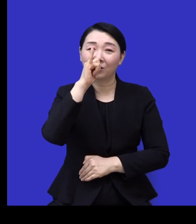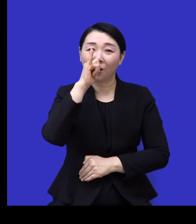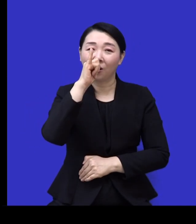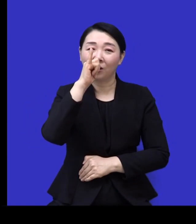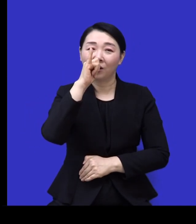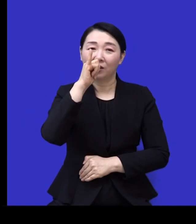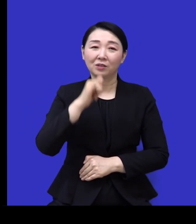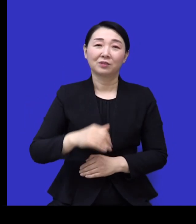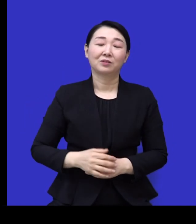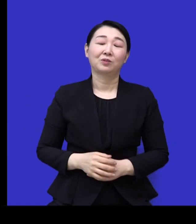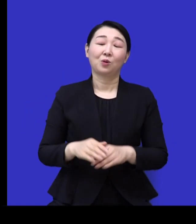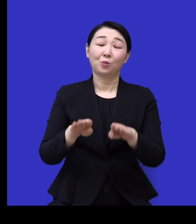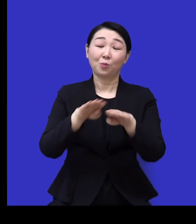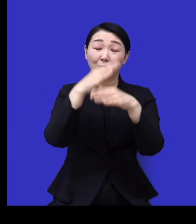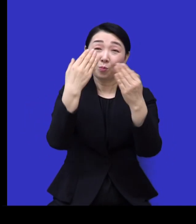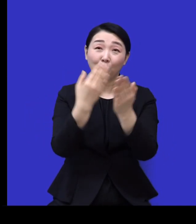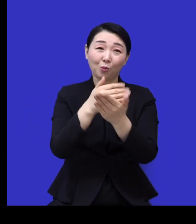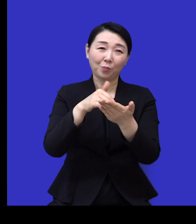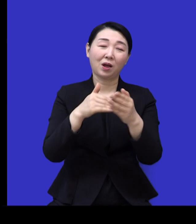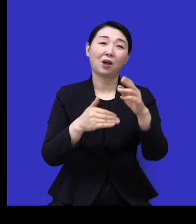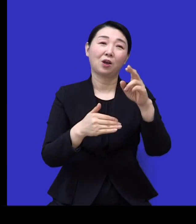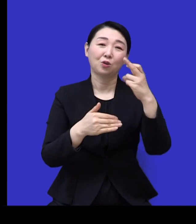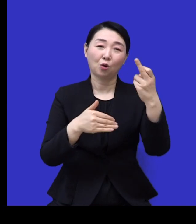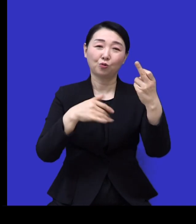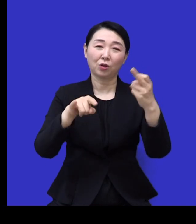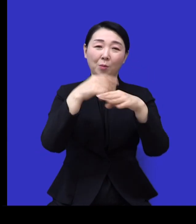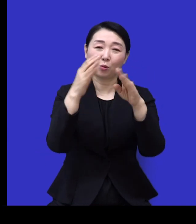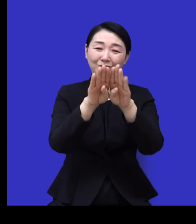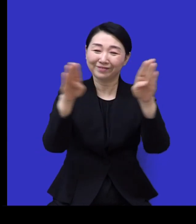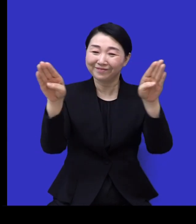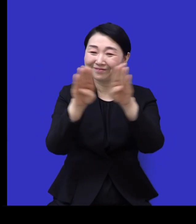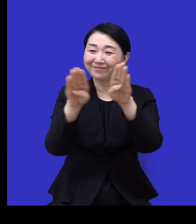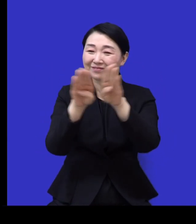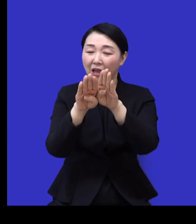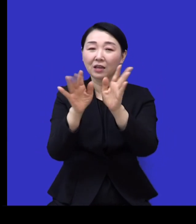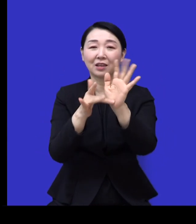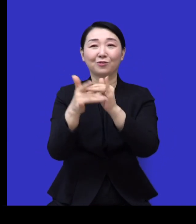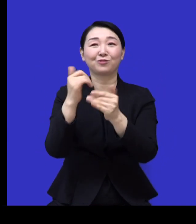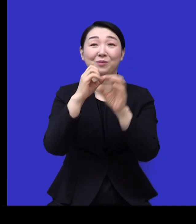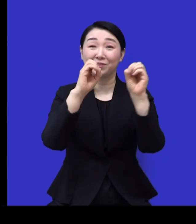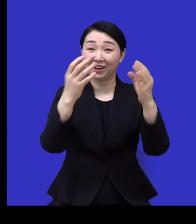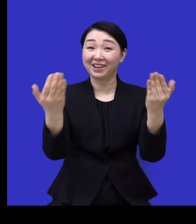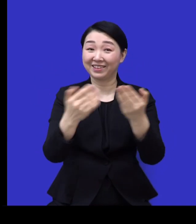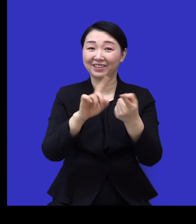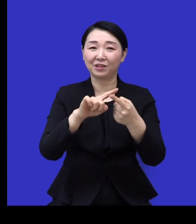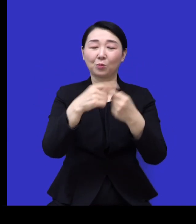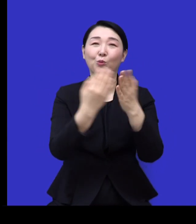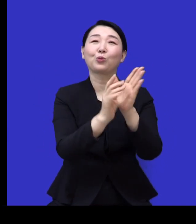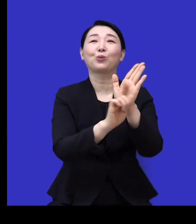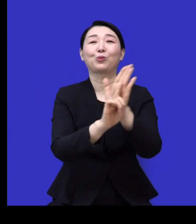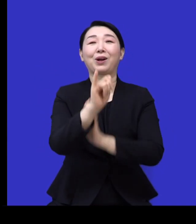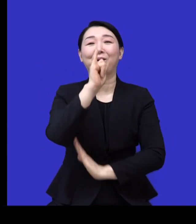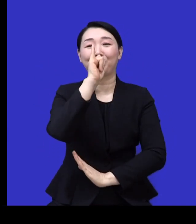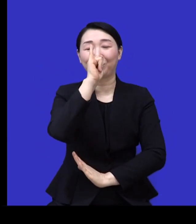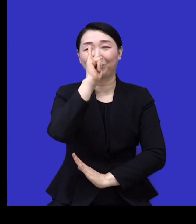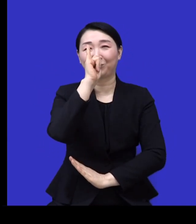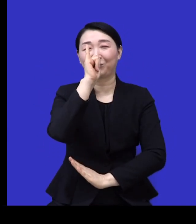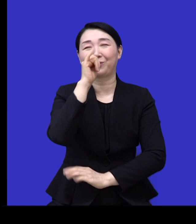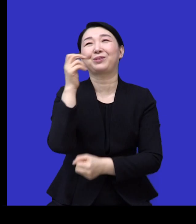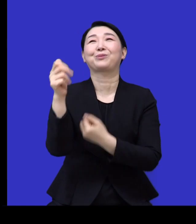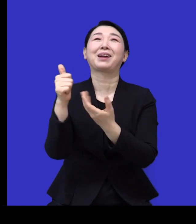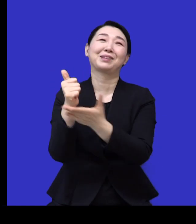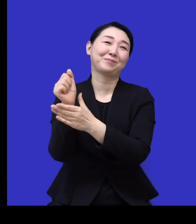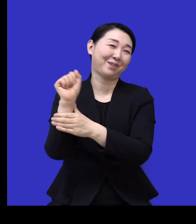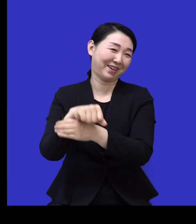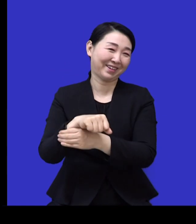스크린도어에 5개 역을 60개 스크린도어에 저렇게 예수님을 전하는 일들을 또 이렇게 하나님께서 허락해